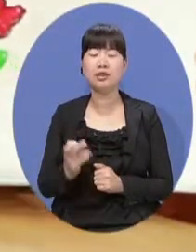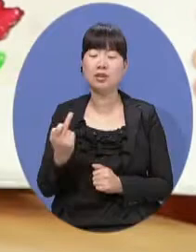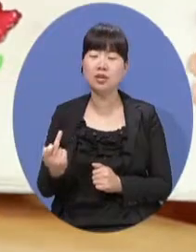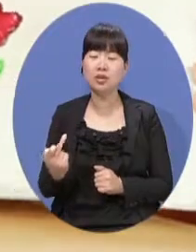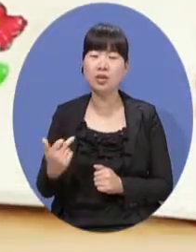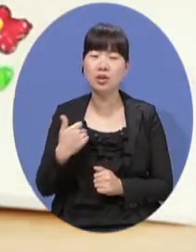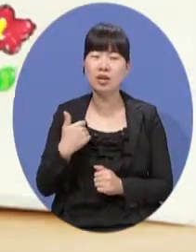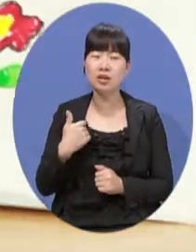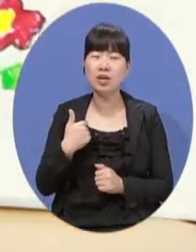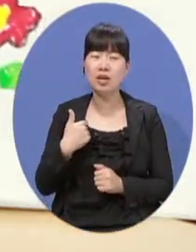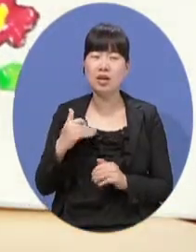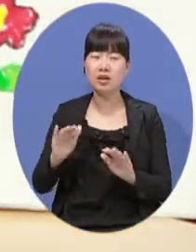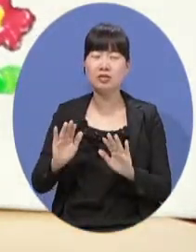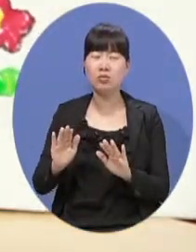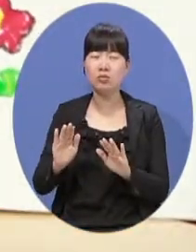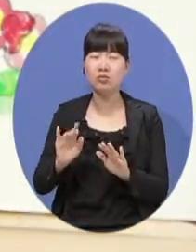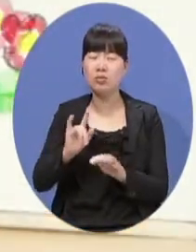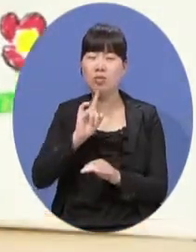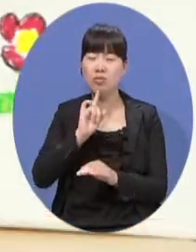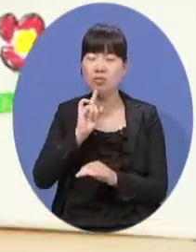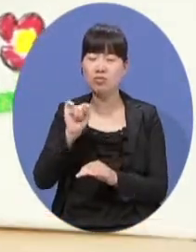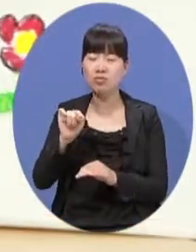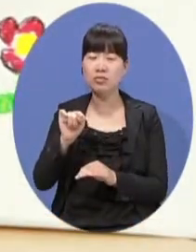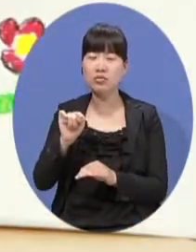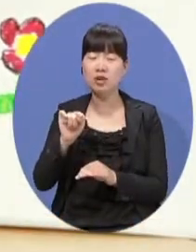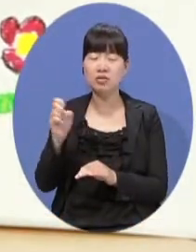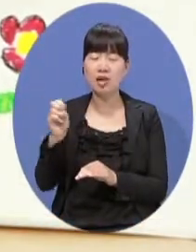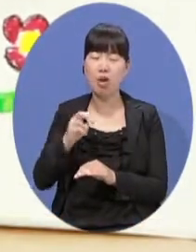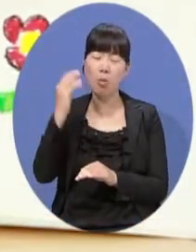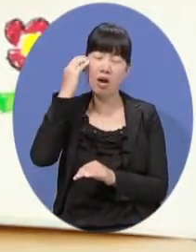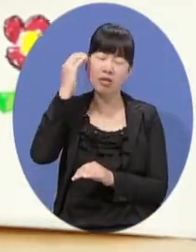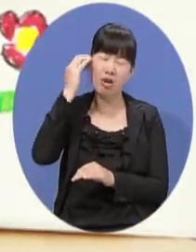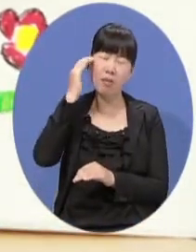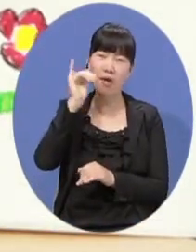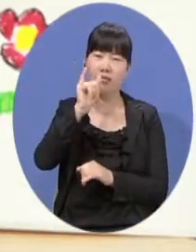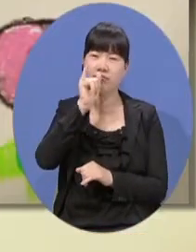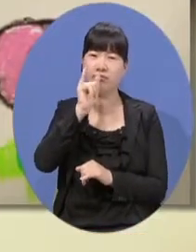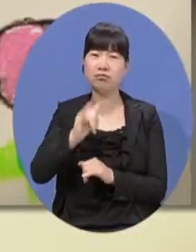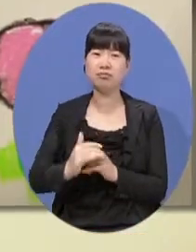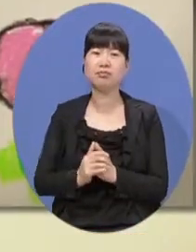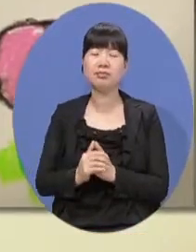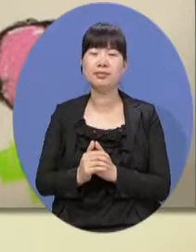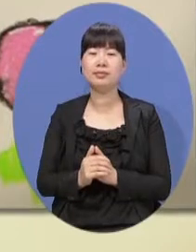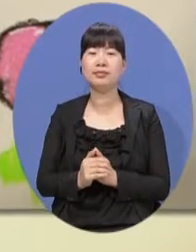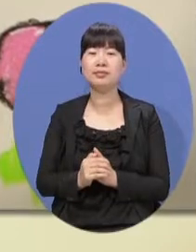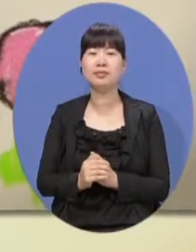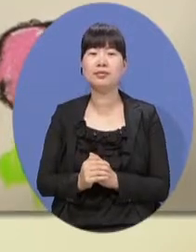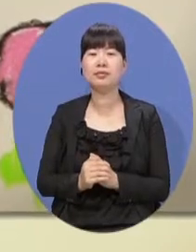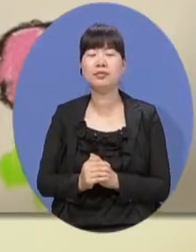동생이 저번에 힘들었어요. 자꾸만 괴롭힐 때